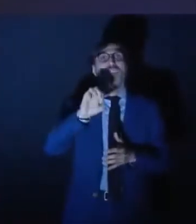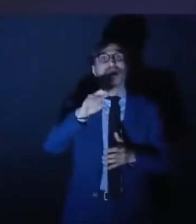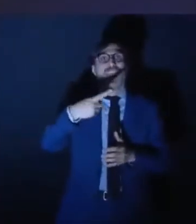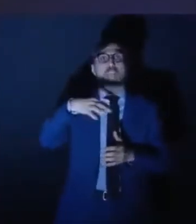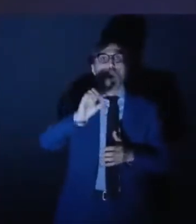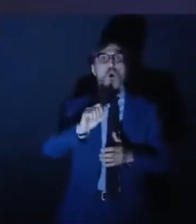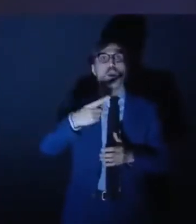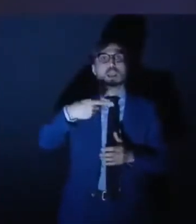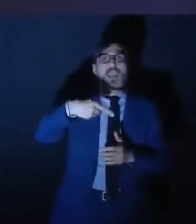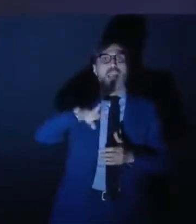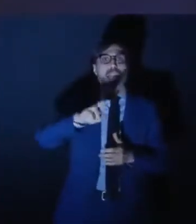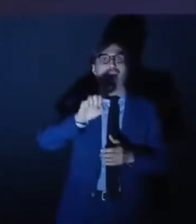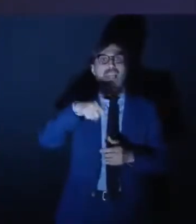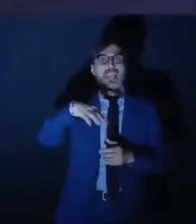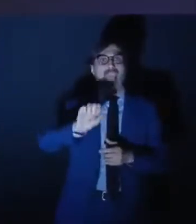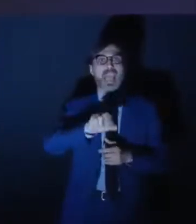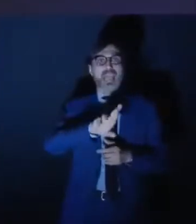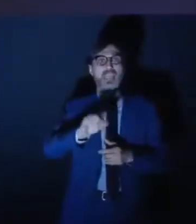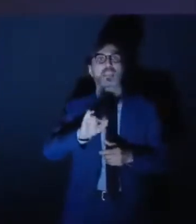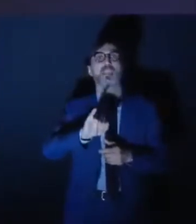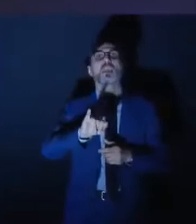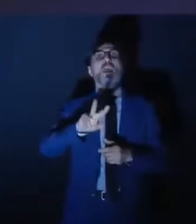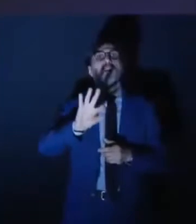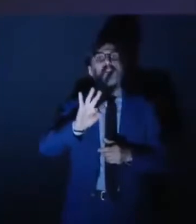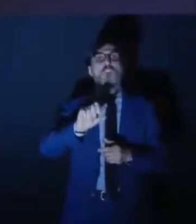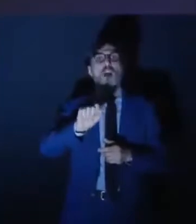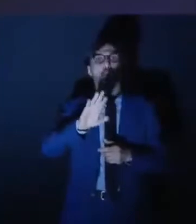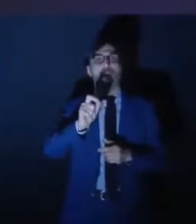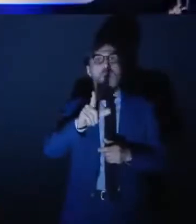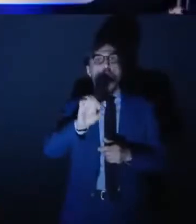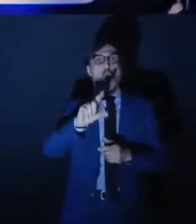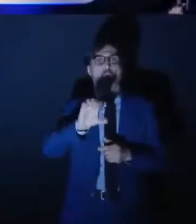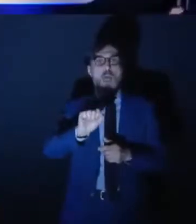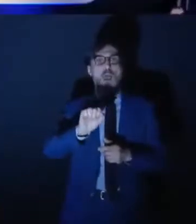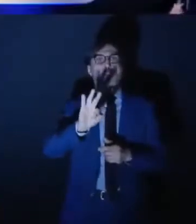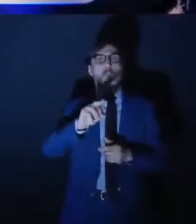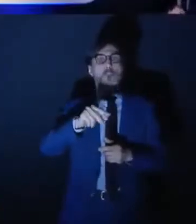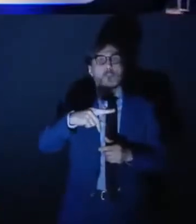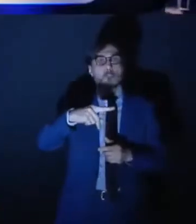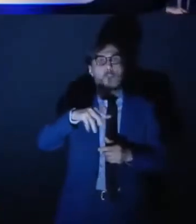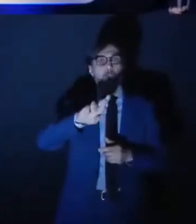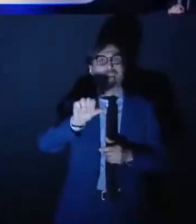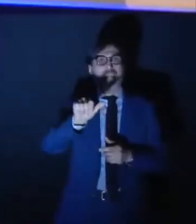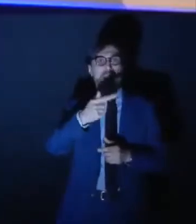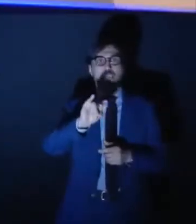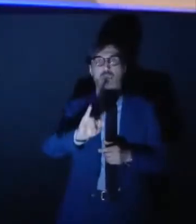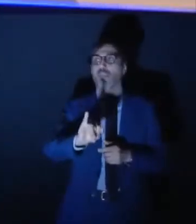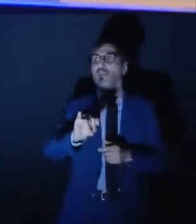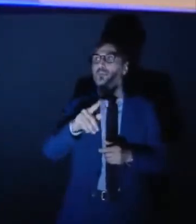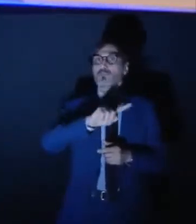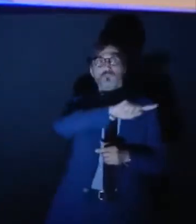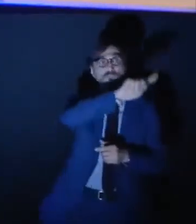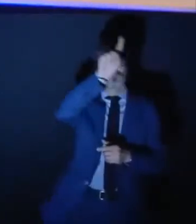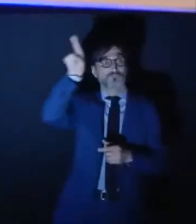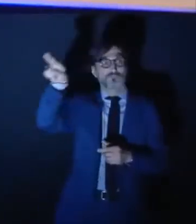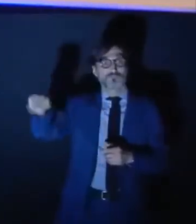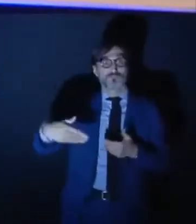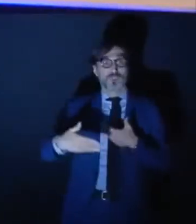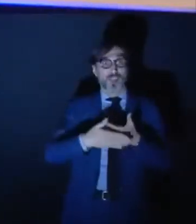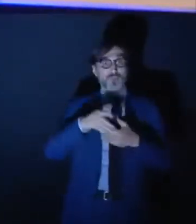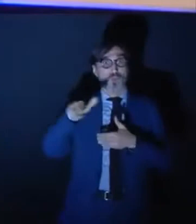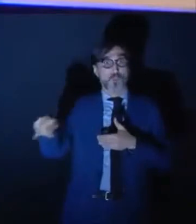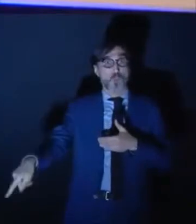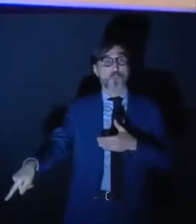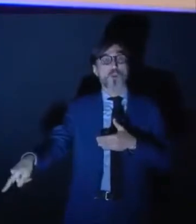granieri e fabiola presti se fallisci nate di regista tutti fa del giro e avvicinatevi qui chiediamo